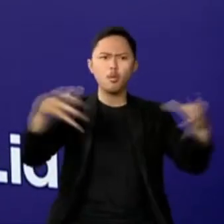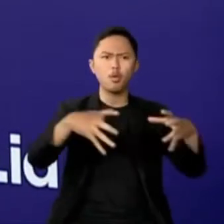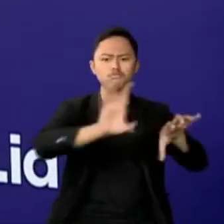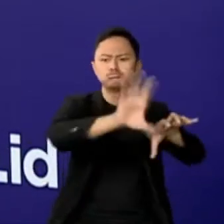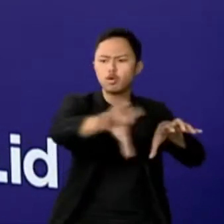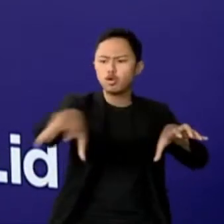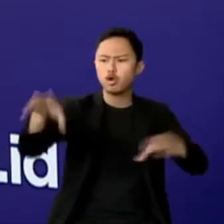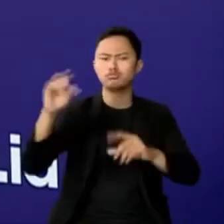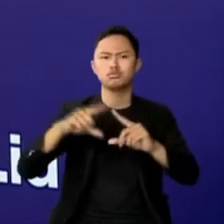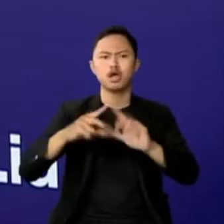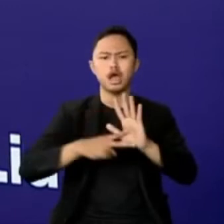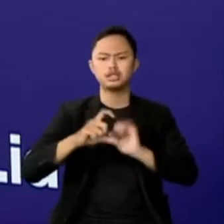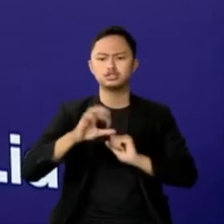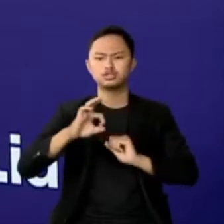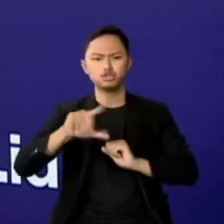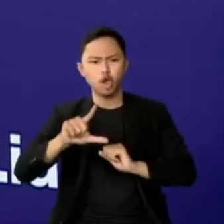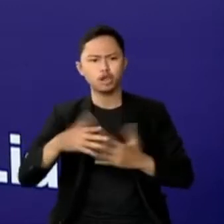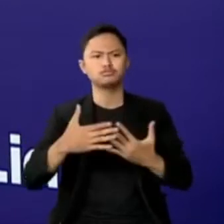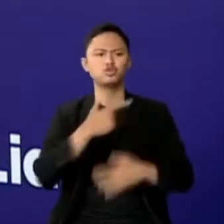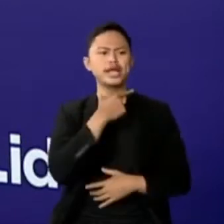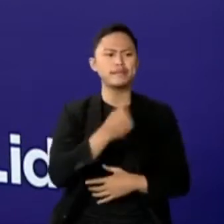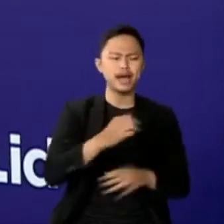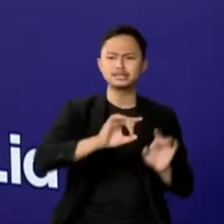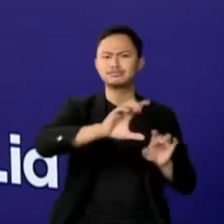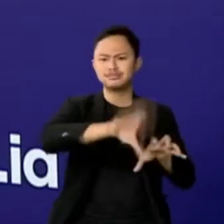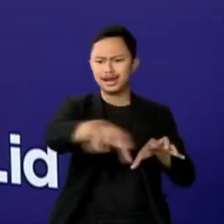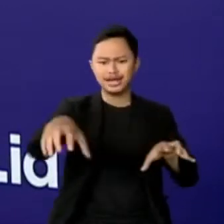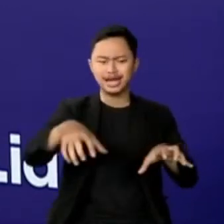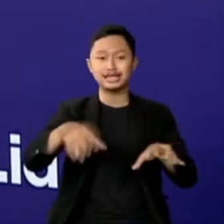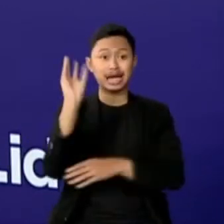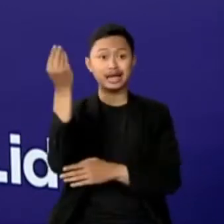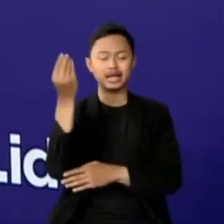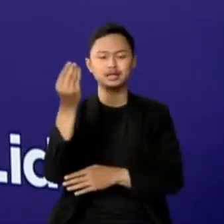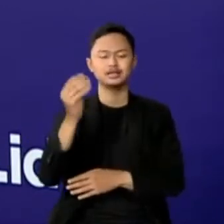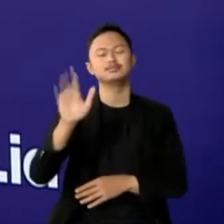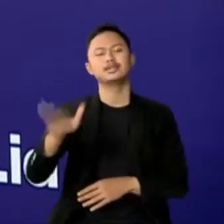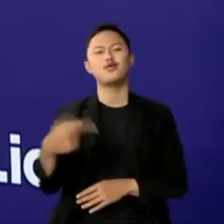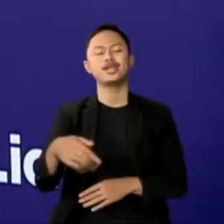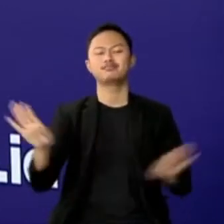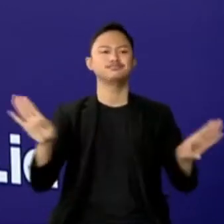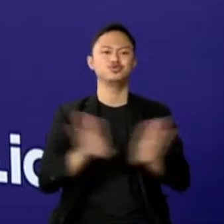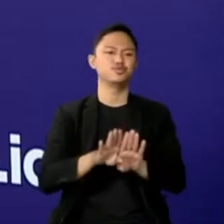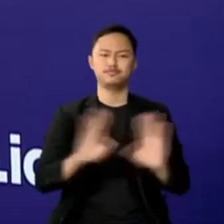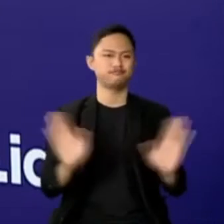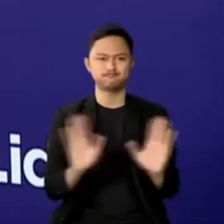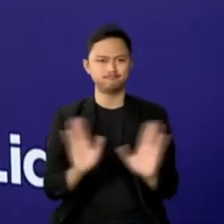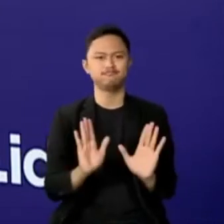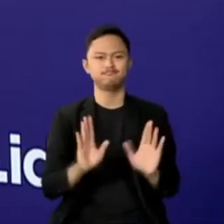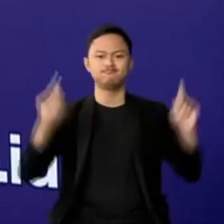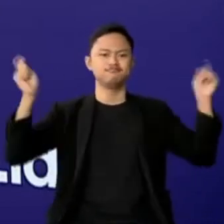bikin acara Ancol di Hai di Sudirman dimana-mana di daerah-daerah tiap wilayah tahun ini kami tiadakan jadi tidak ada